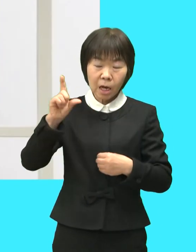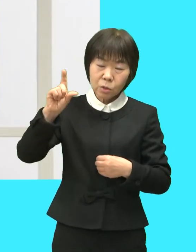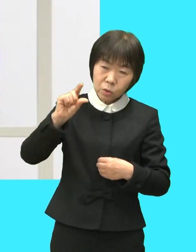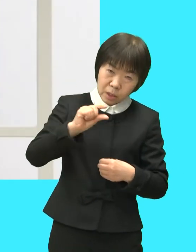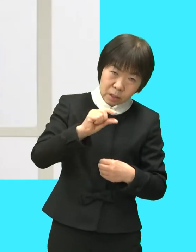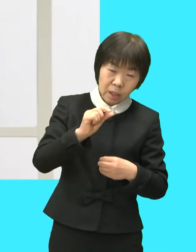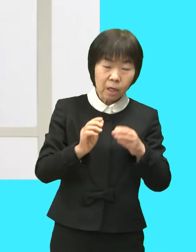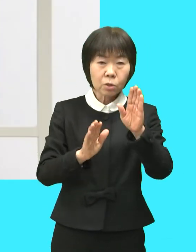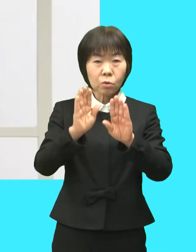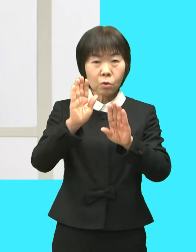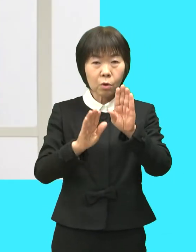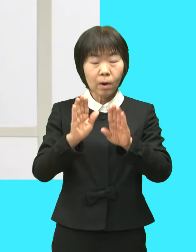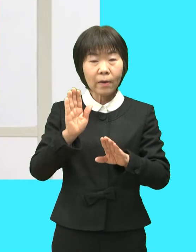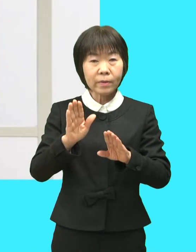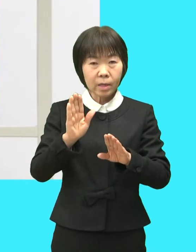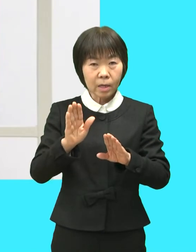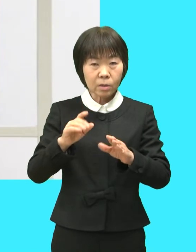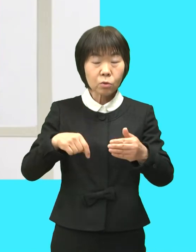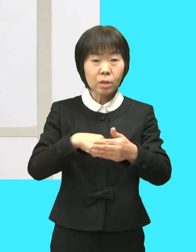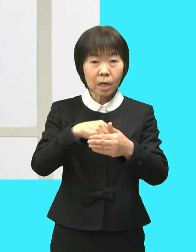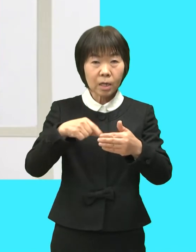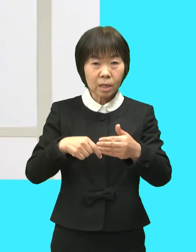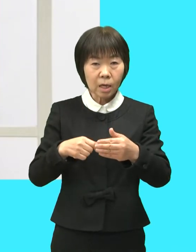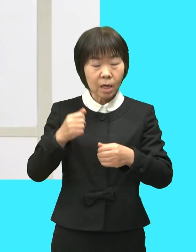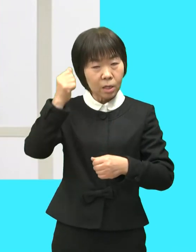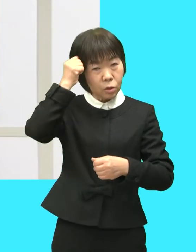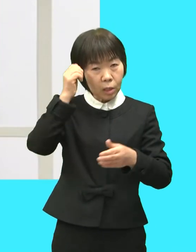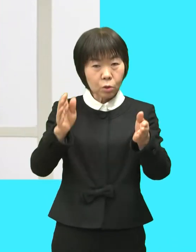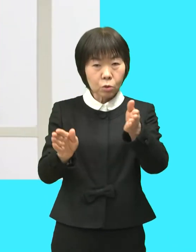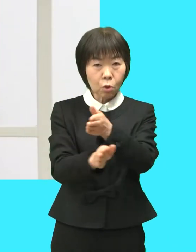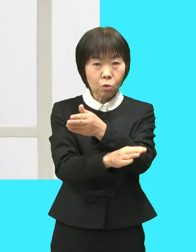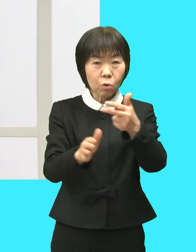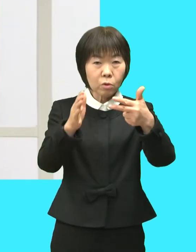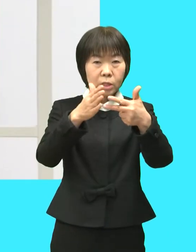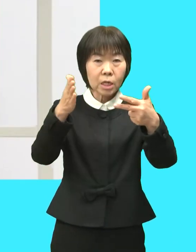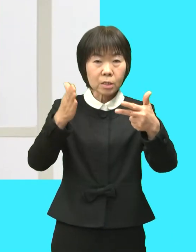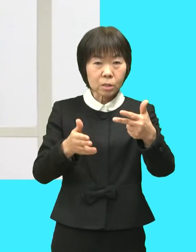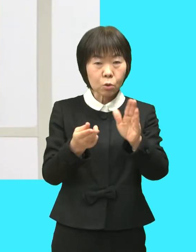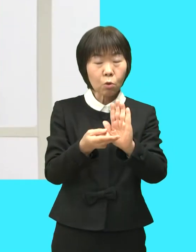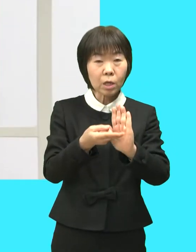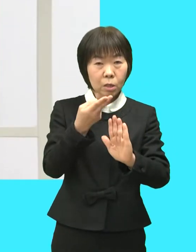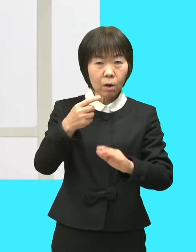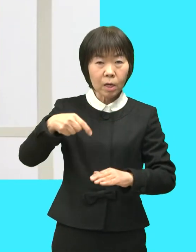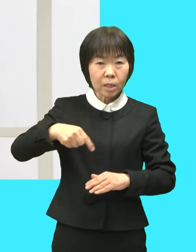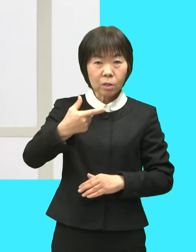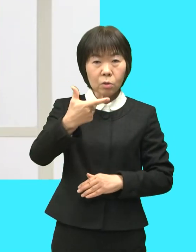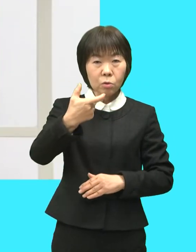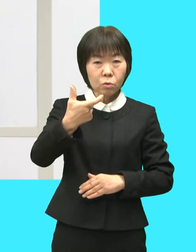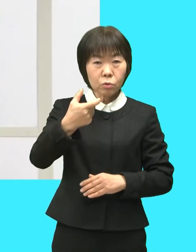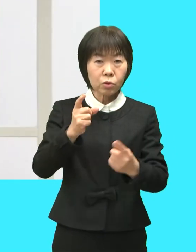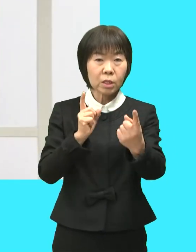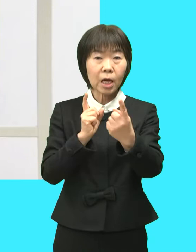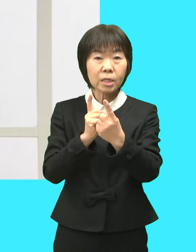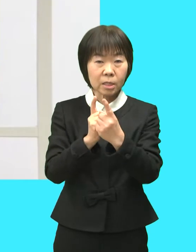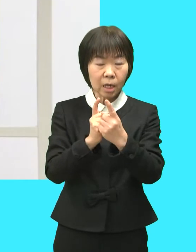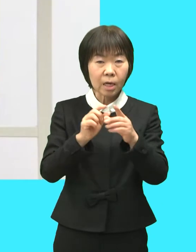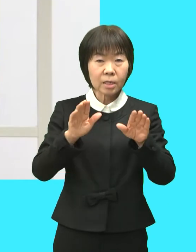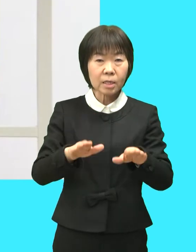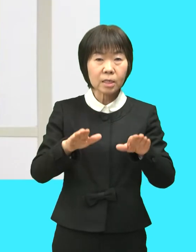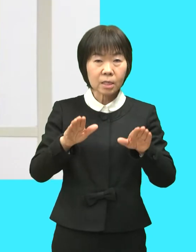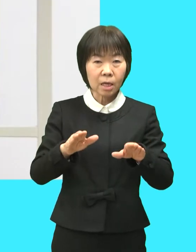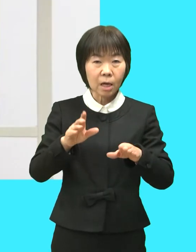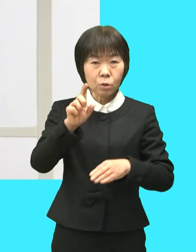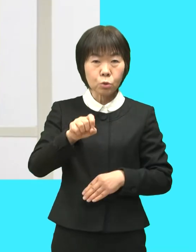傾向もありまして、その中で宿泊療養施設、ホテルは160室に対して現時点